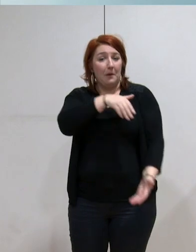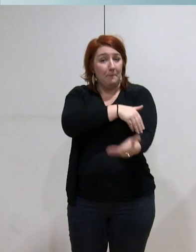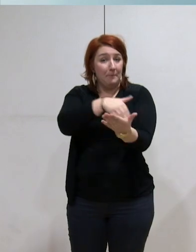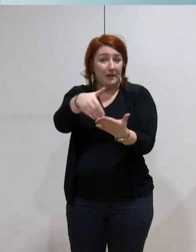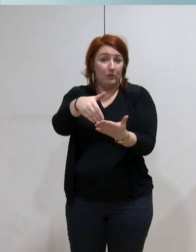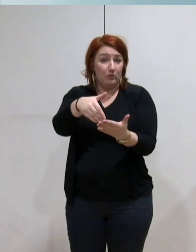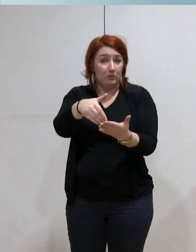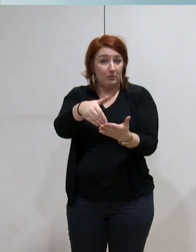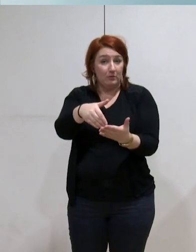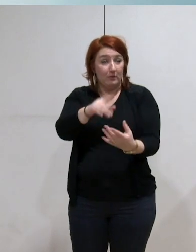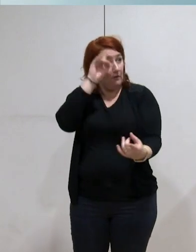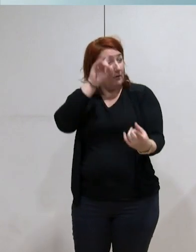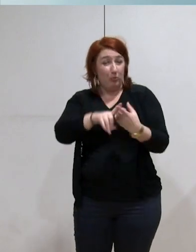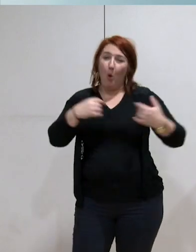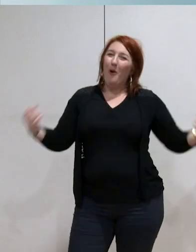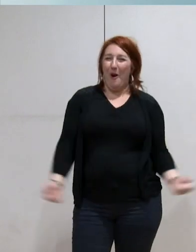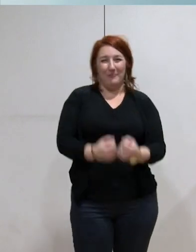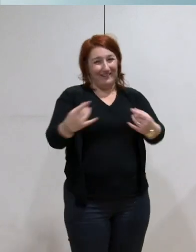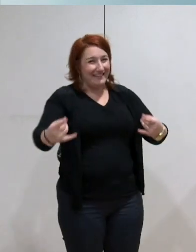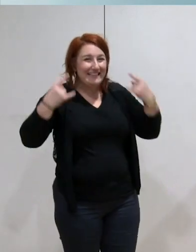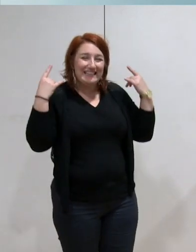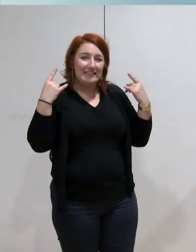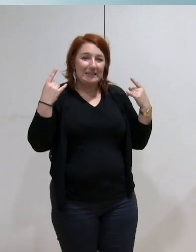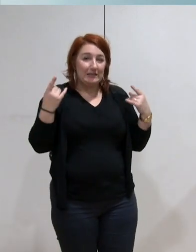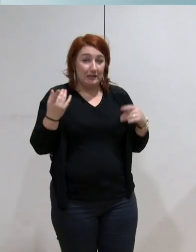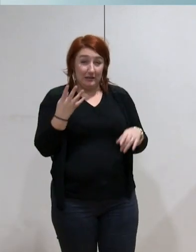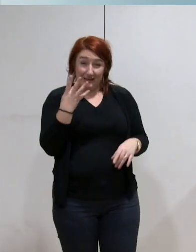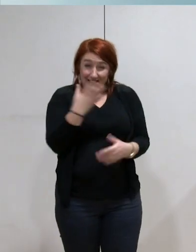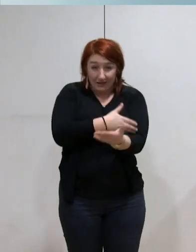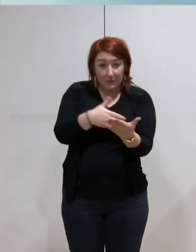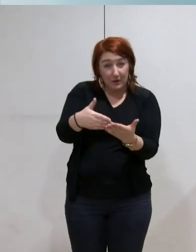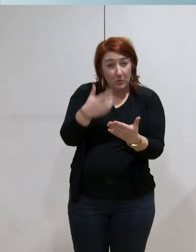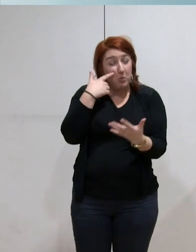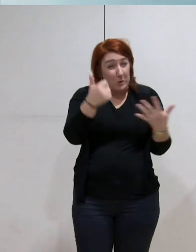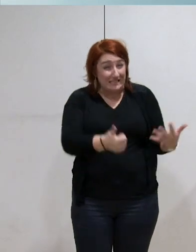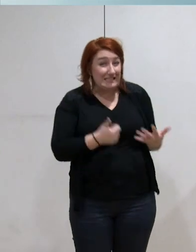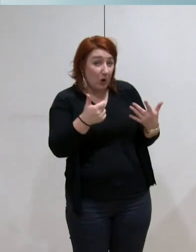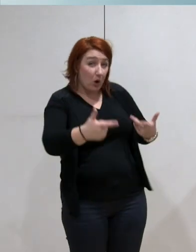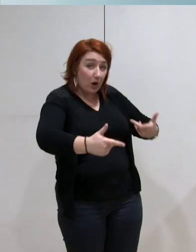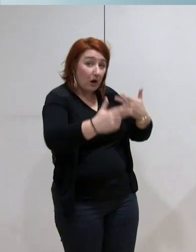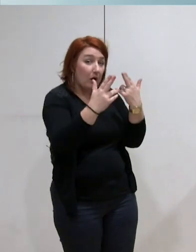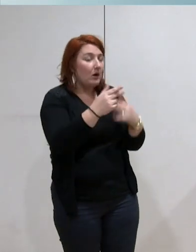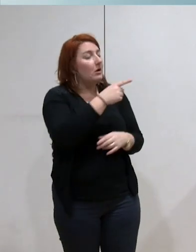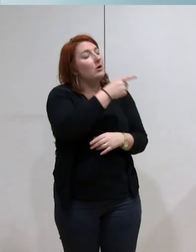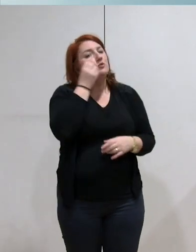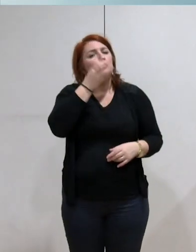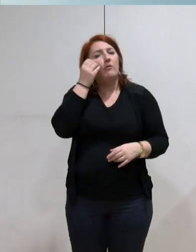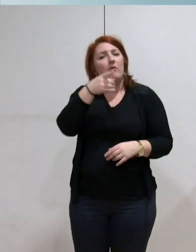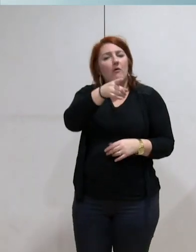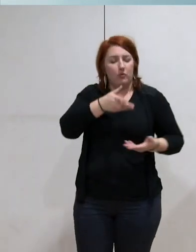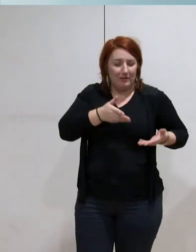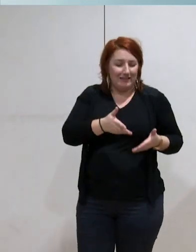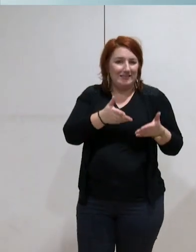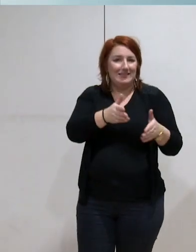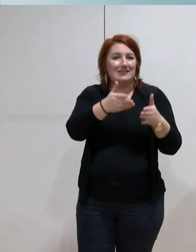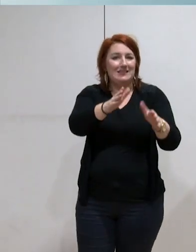4 millions sur la durée du mandat souvent vous prenez vous multipliez les décisions par le